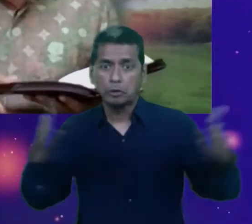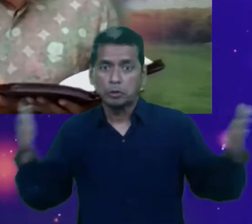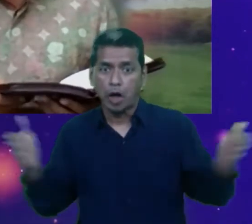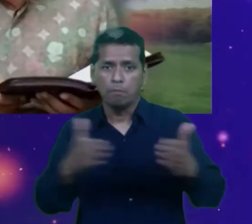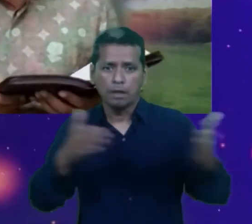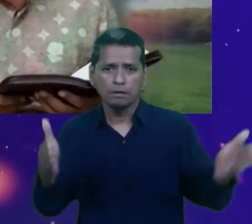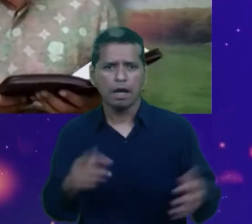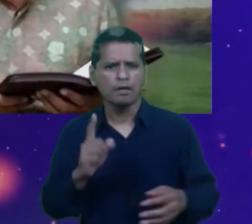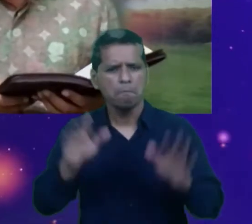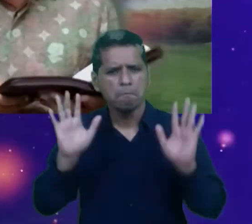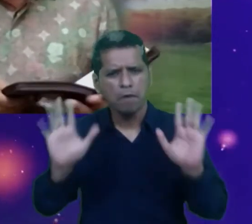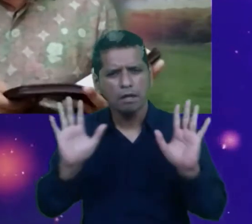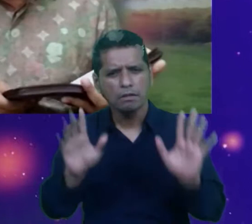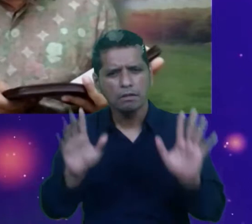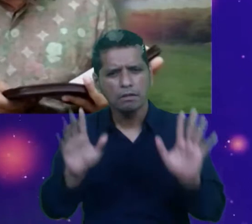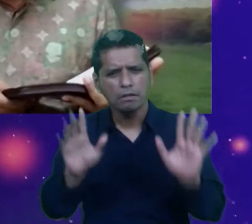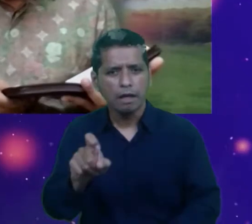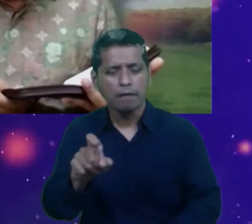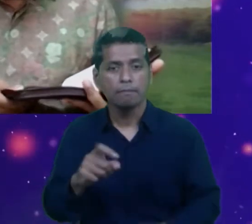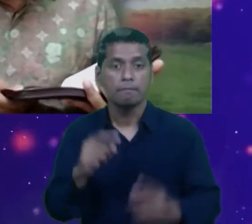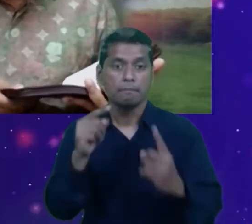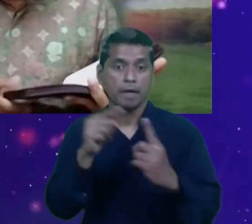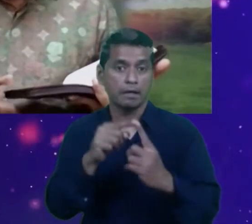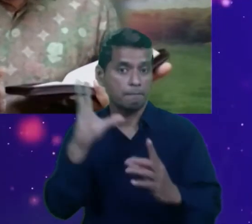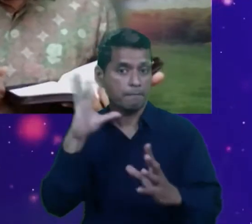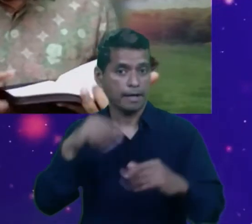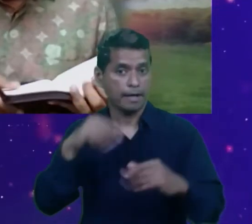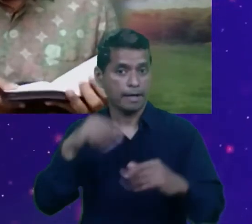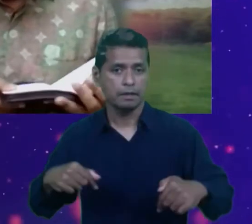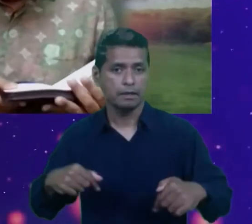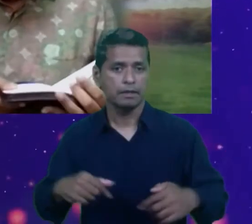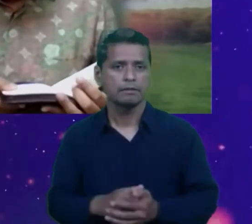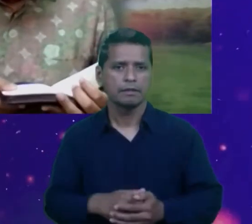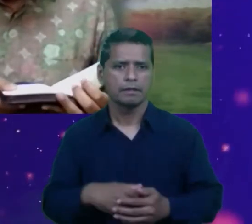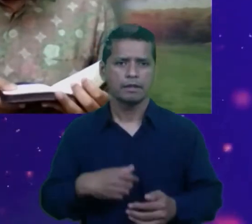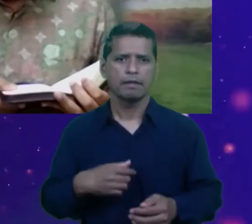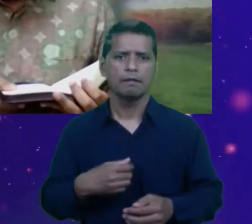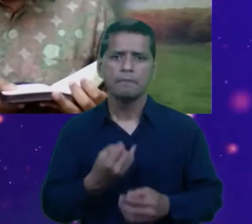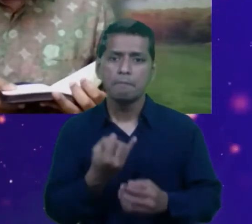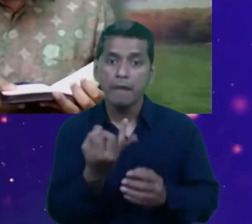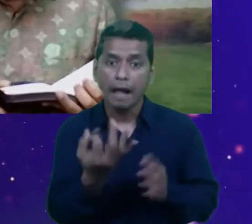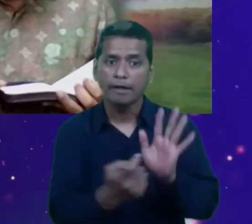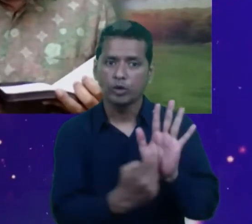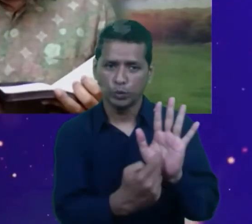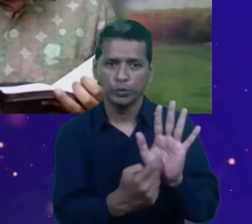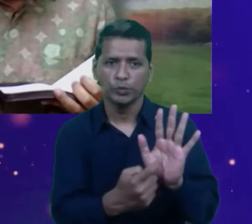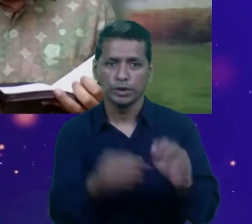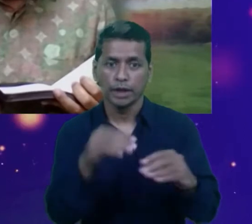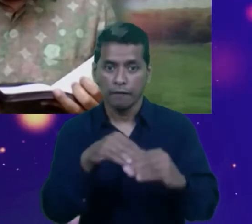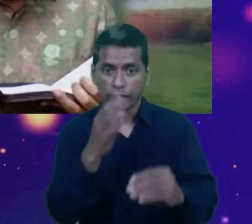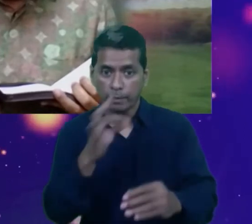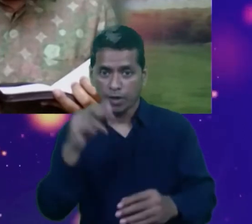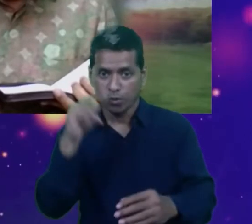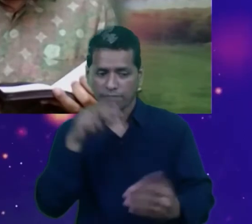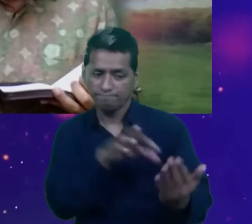dalam Wahyu pasal yang ke-22, ayat yang pertama, demikian juga ayat yang ketiga, dalam bahasa Indonesia mengatakan